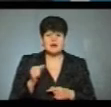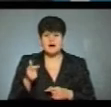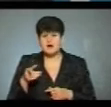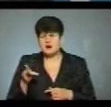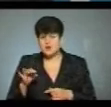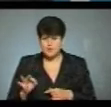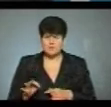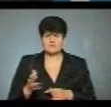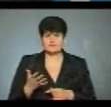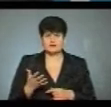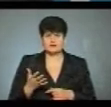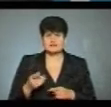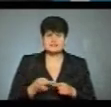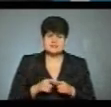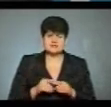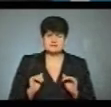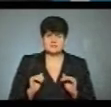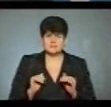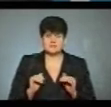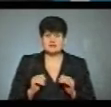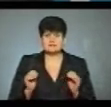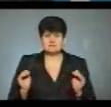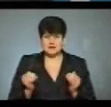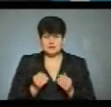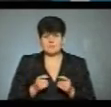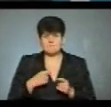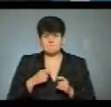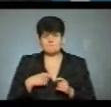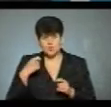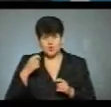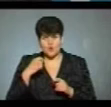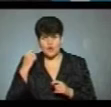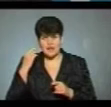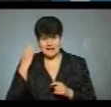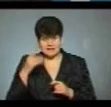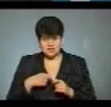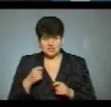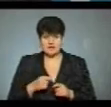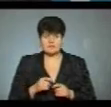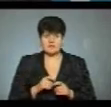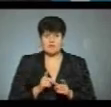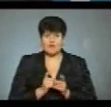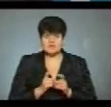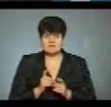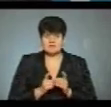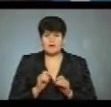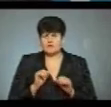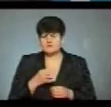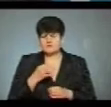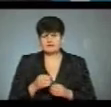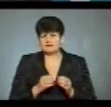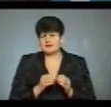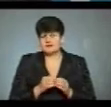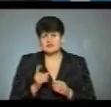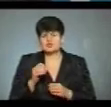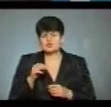в зменшенні. Бюрократичний апарат бореться з будь-якими змінами. І я можу навести вам десятки чи не сотні прикладів,